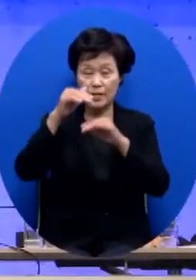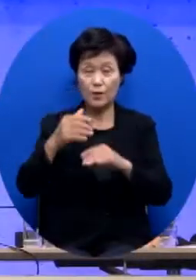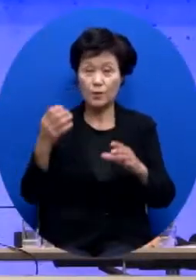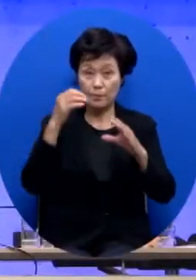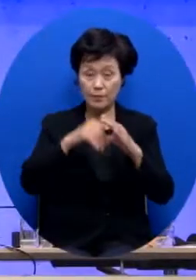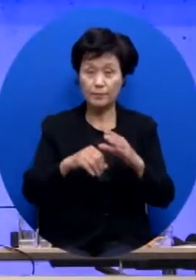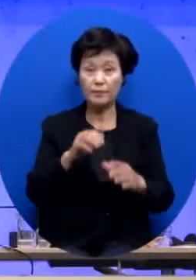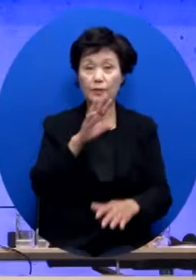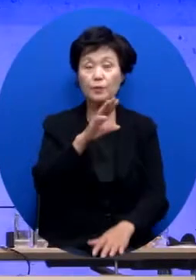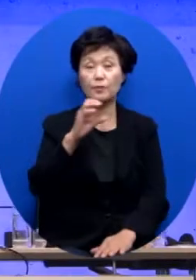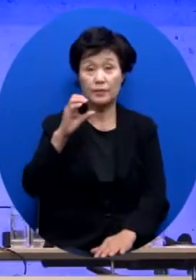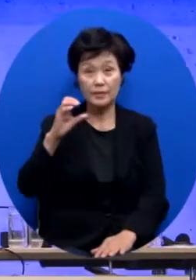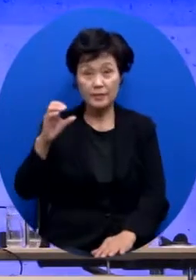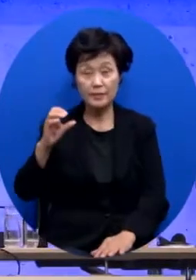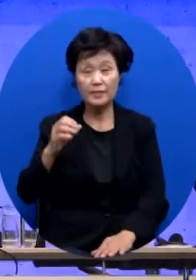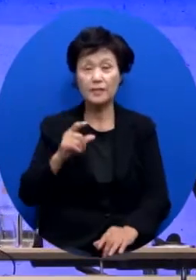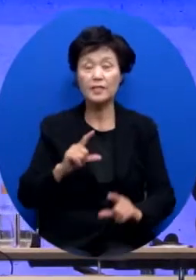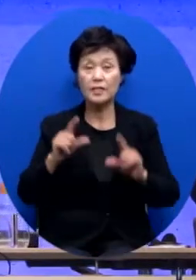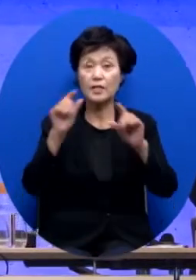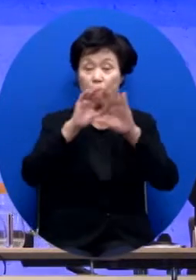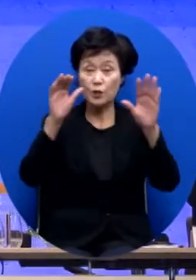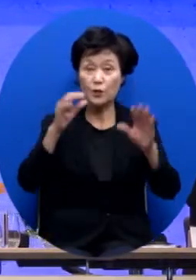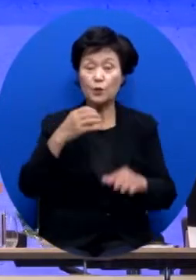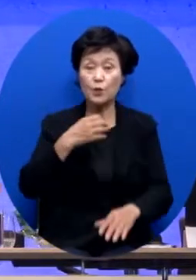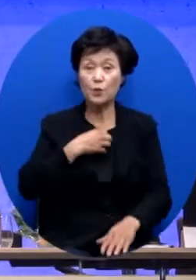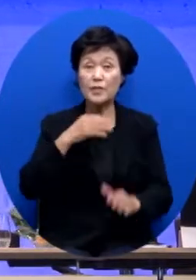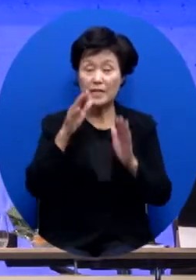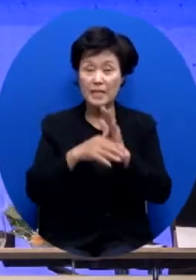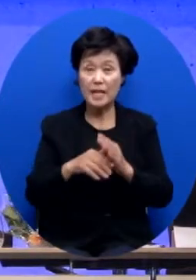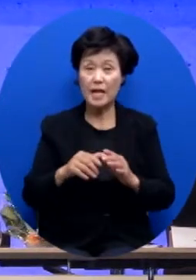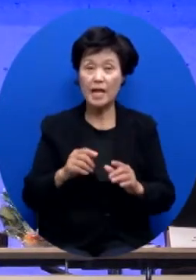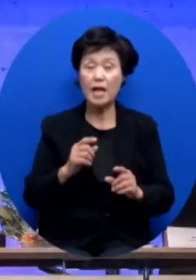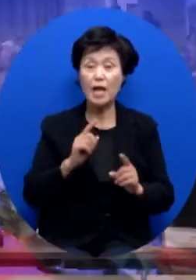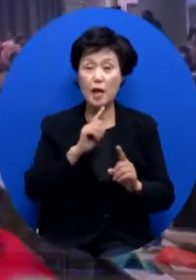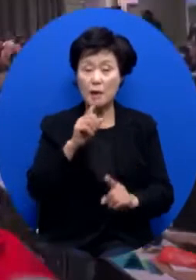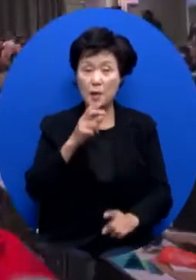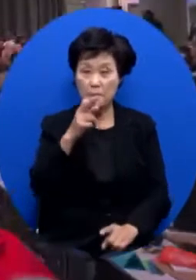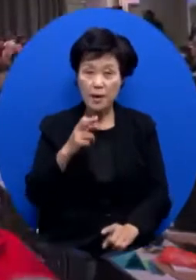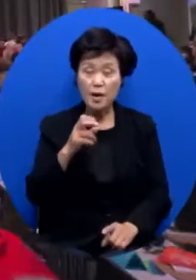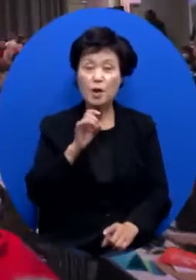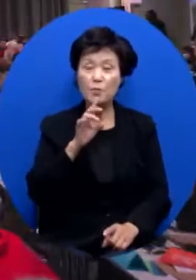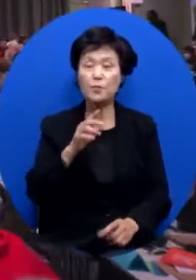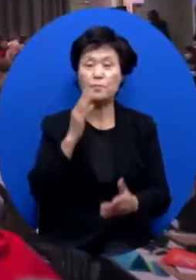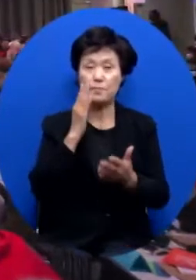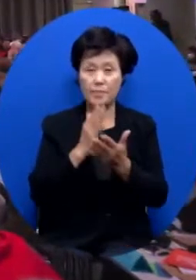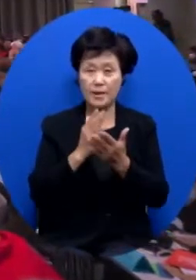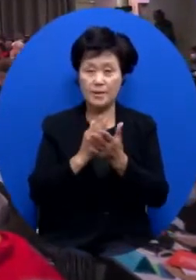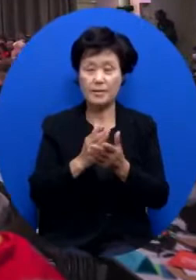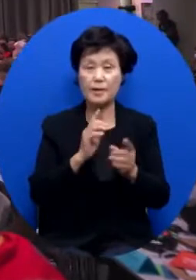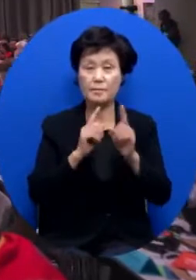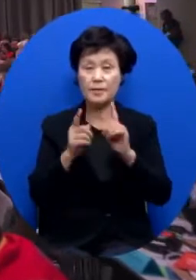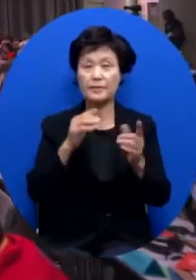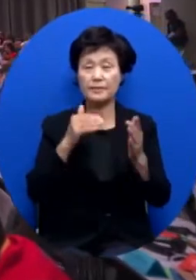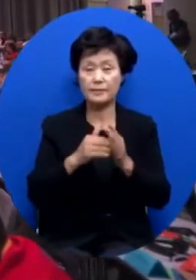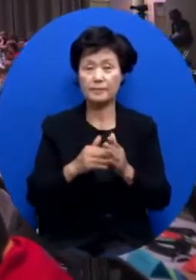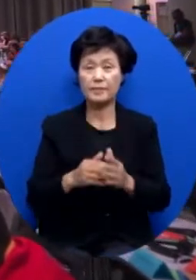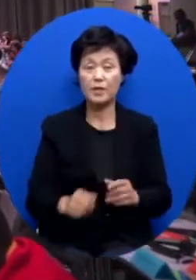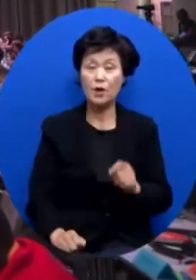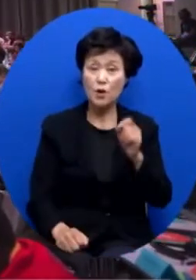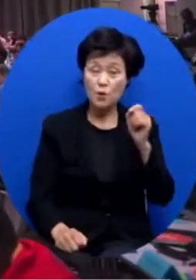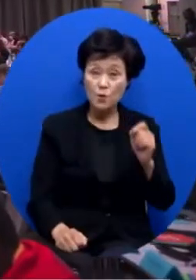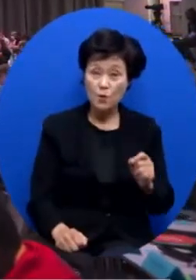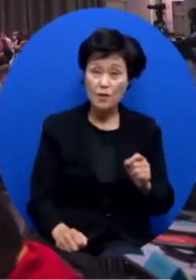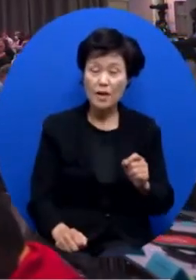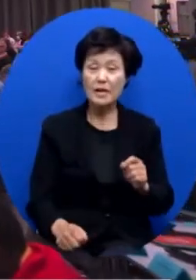러블리 쓰시는 기우 위기대응 이 선언에서 그치지 않도록 과연 위원회 도 새로 조직할 예정입니다 우크라이나 선정에